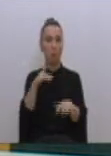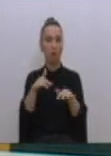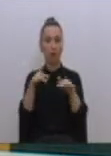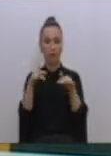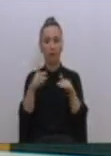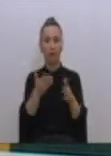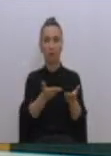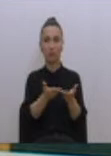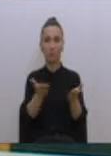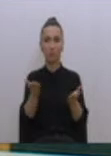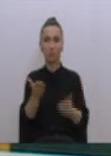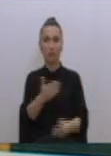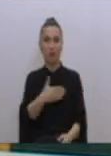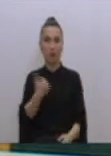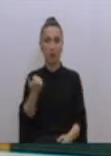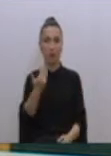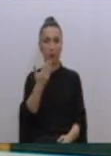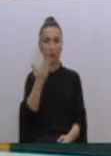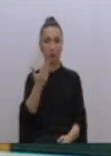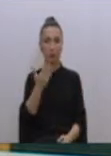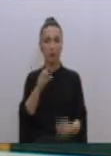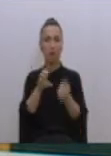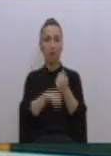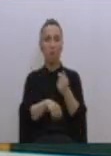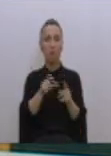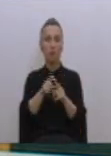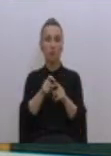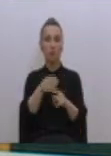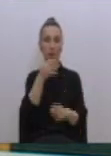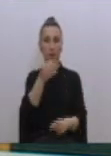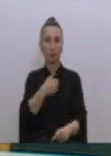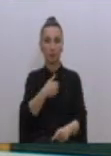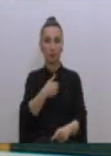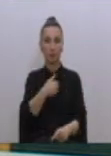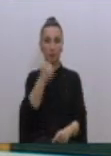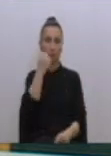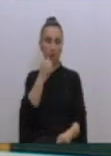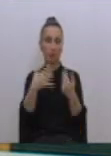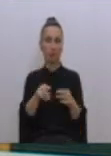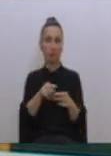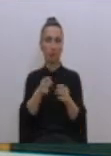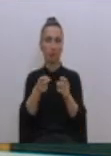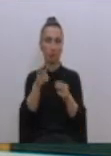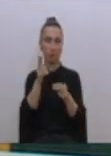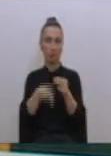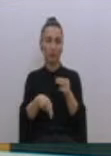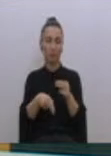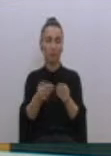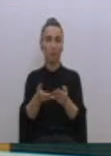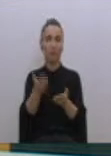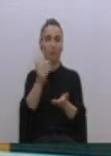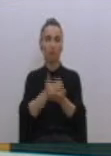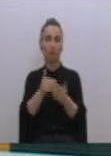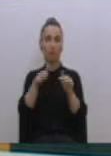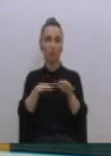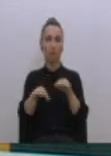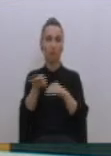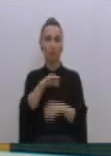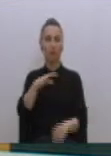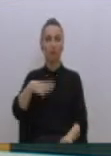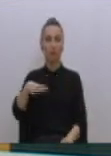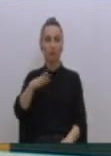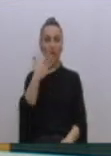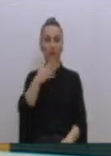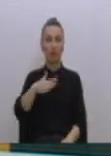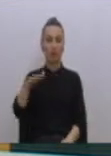უმრავლეს არსურს გამოსვლა, დასმით სიტყვა თუ გსურთ? არა, მადლობა. მადლობთ, საკითხი განხილული. შემდეგი დადგენილი პროექტი საქართველოს და